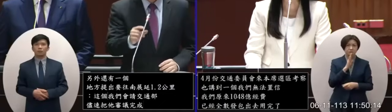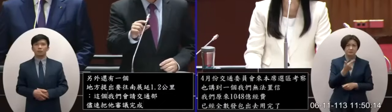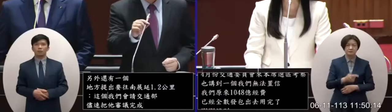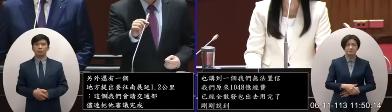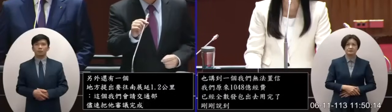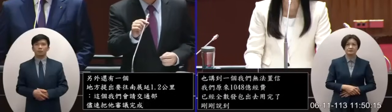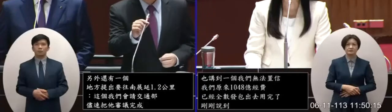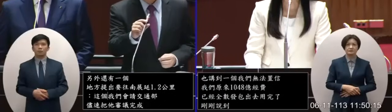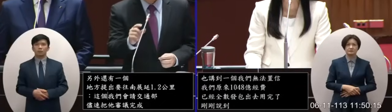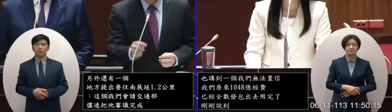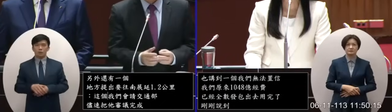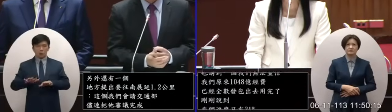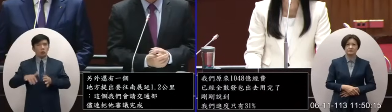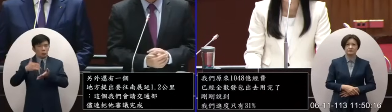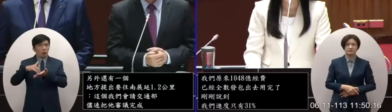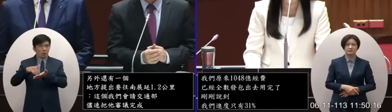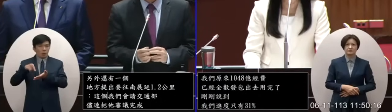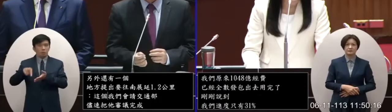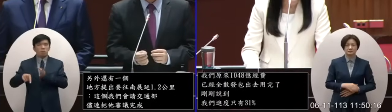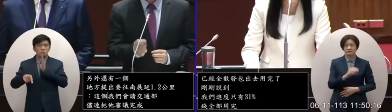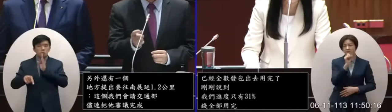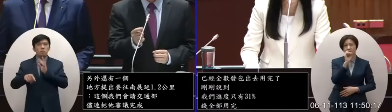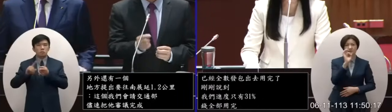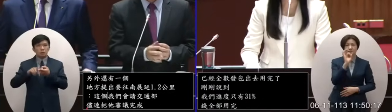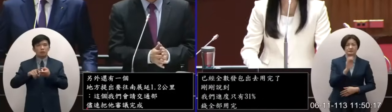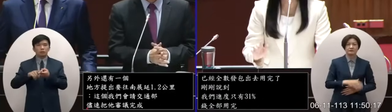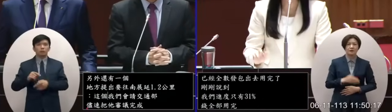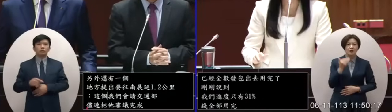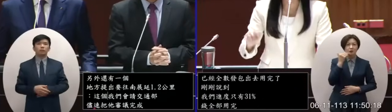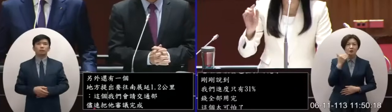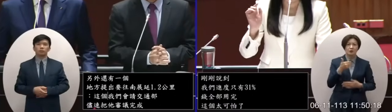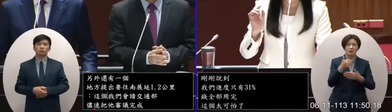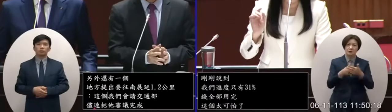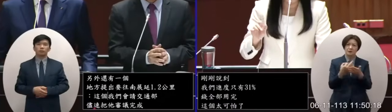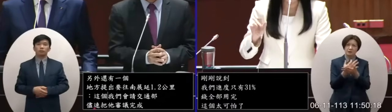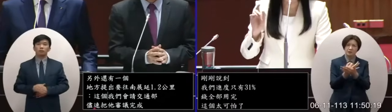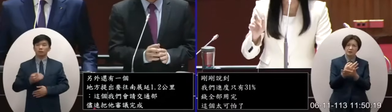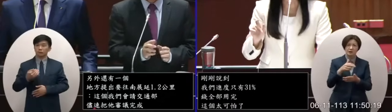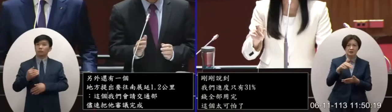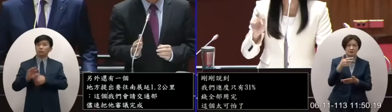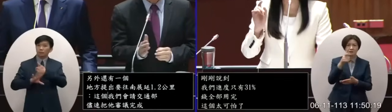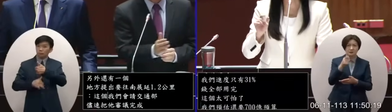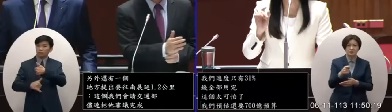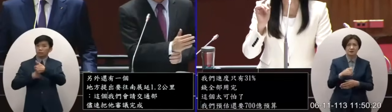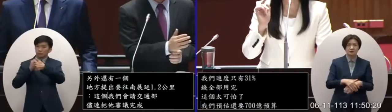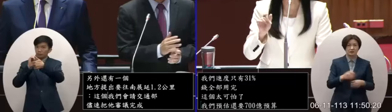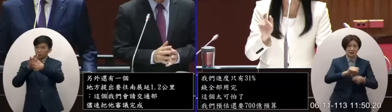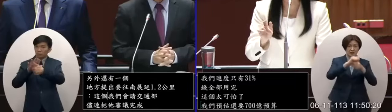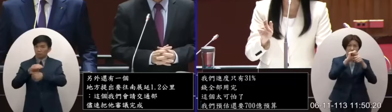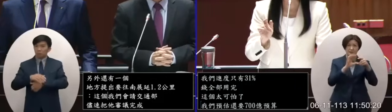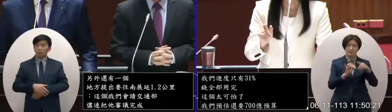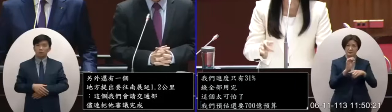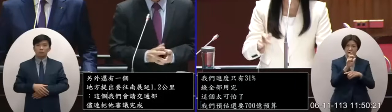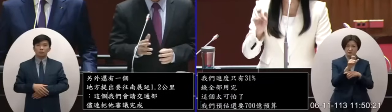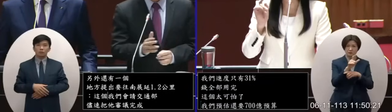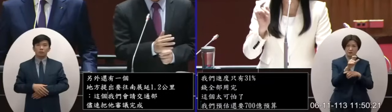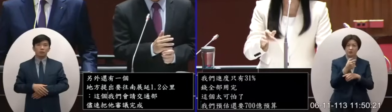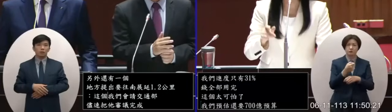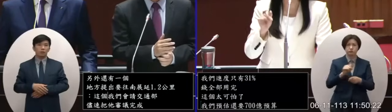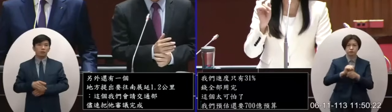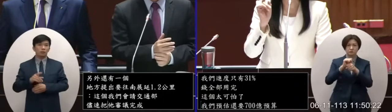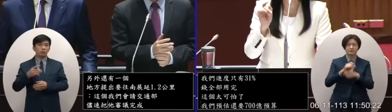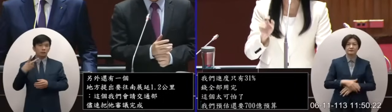700亿。 目前算是自己 目前是有这个 好，还要在700亿，等于增加我们原预算的66%，等